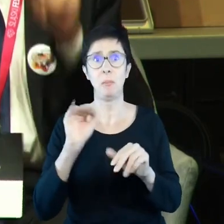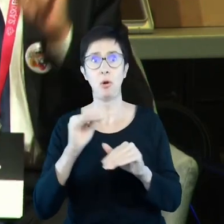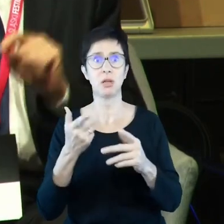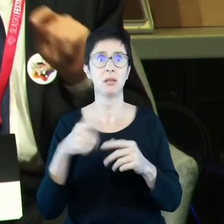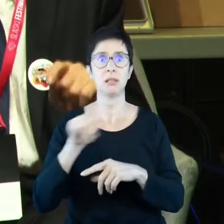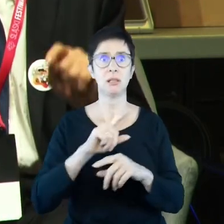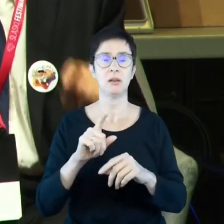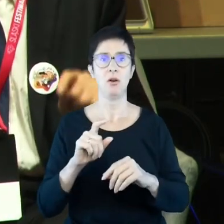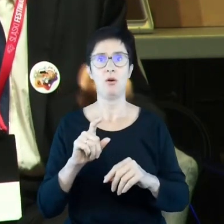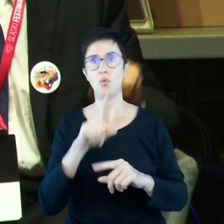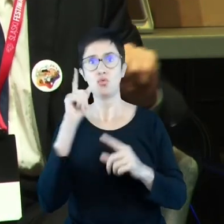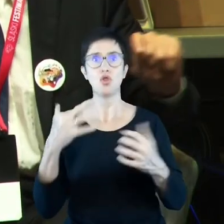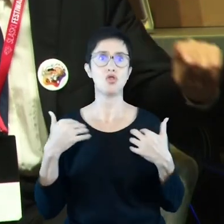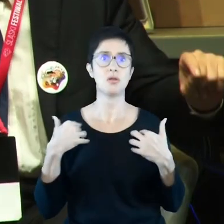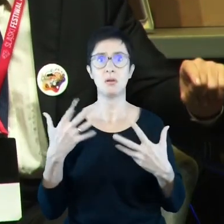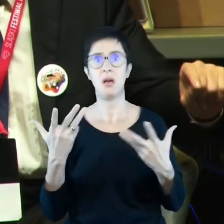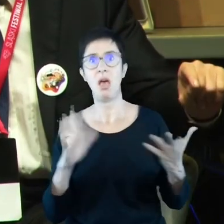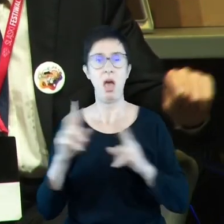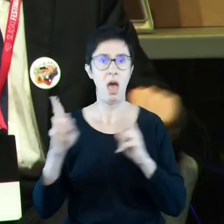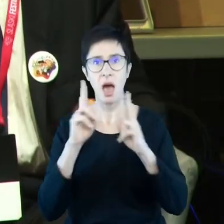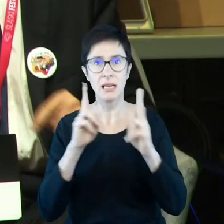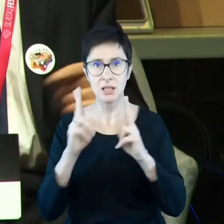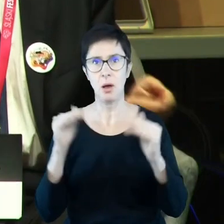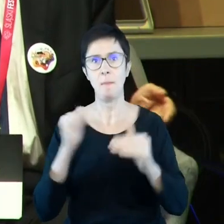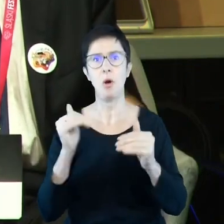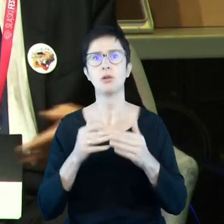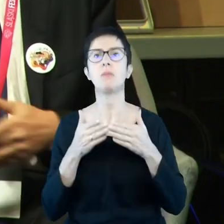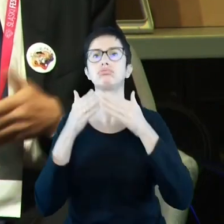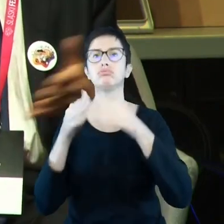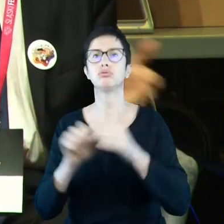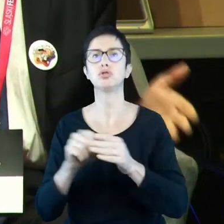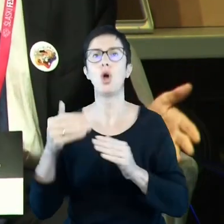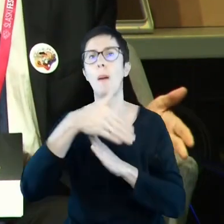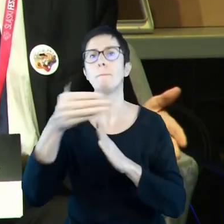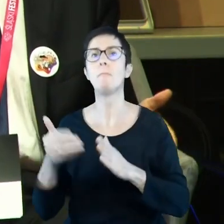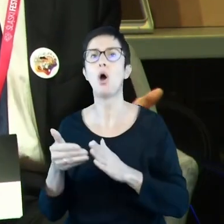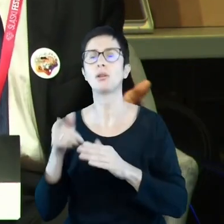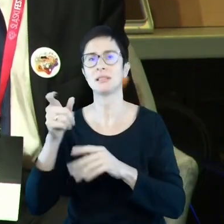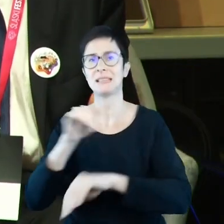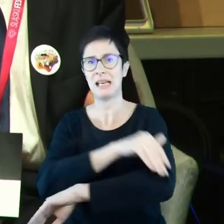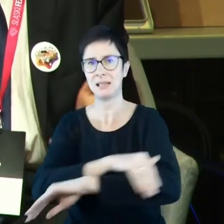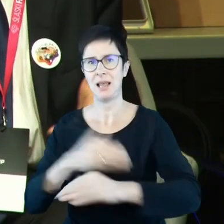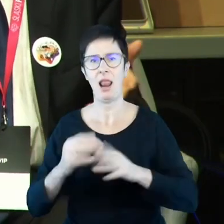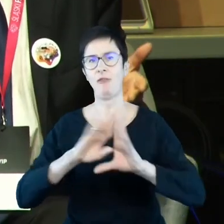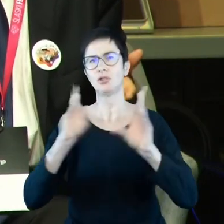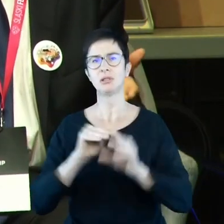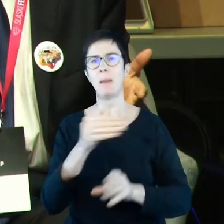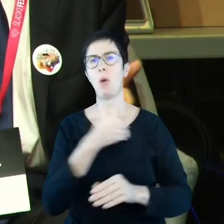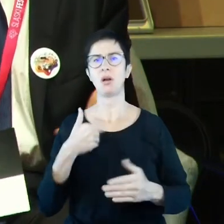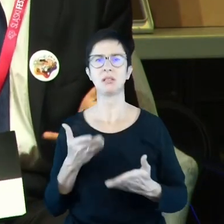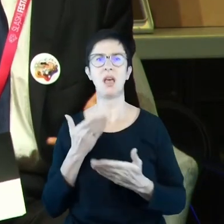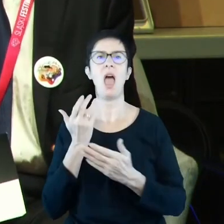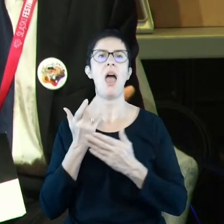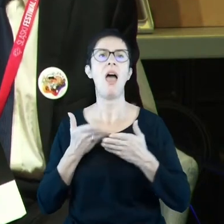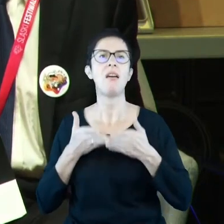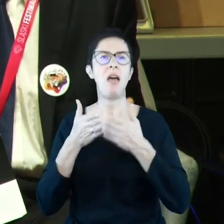kapitan ma obowiązek wejść do najbliższego portu ucieczkowego. Co się stało? Oczywiście wszystkie polskie jachty zaczęły nagle doznawać